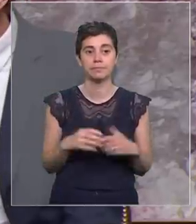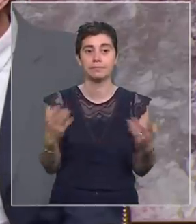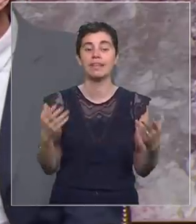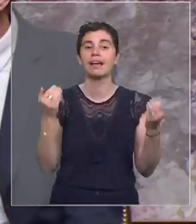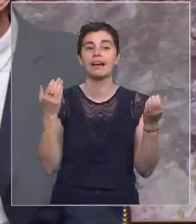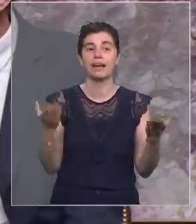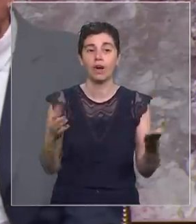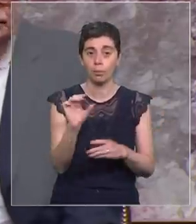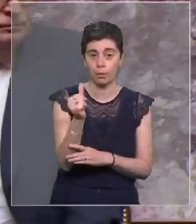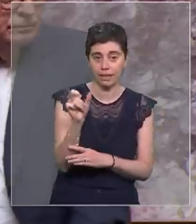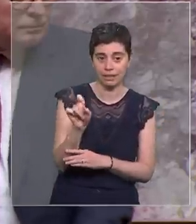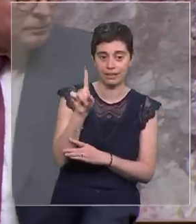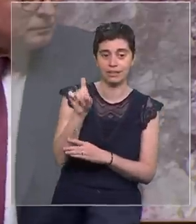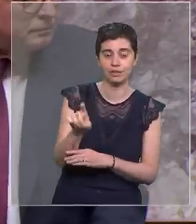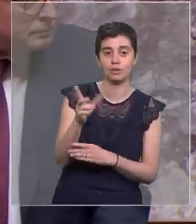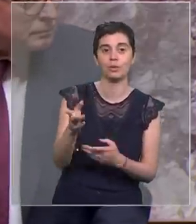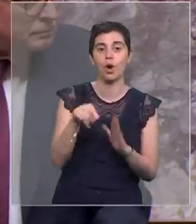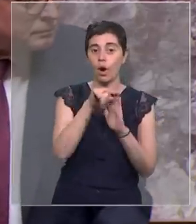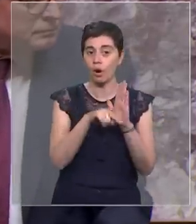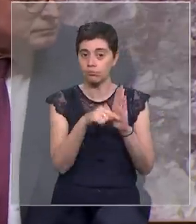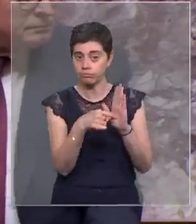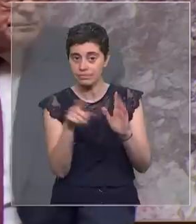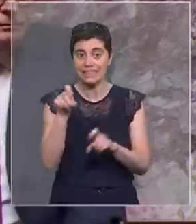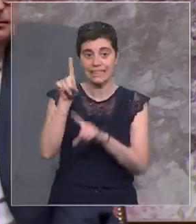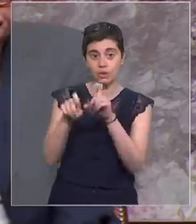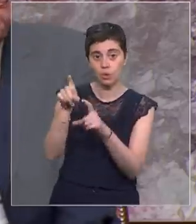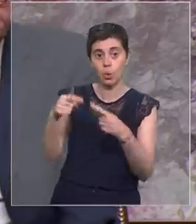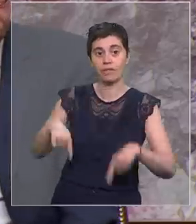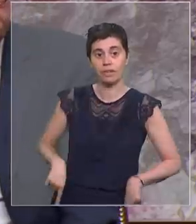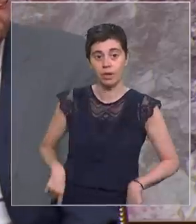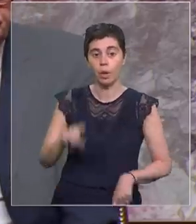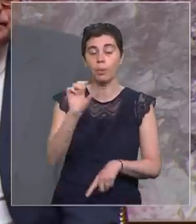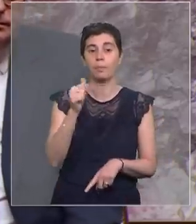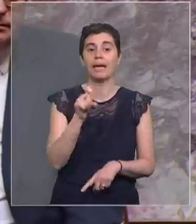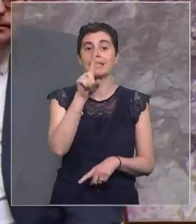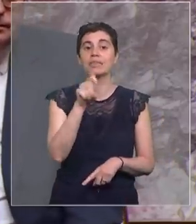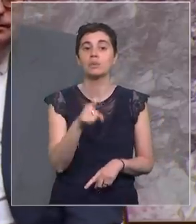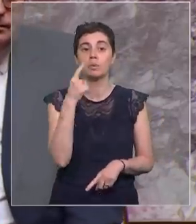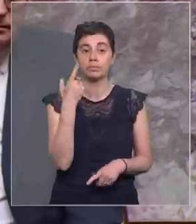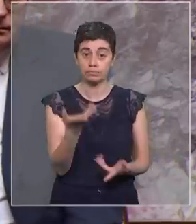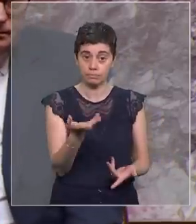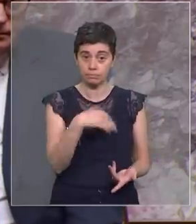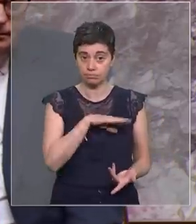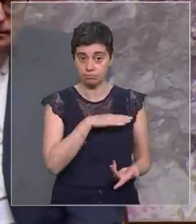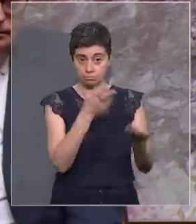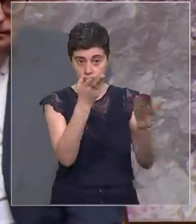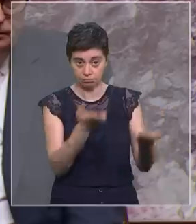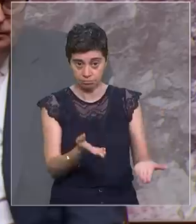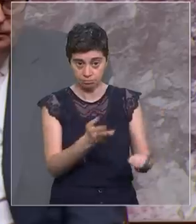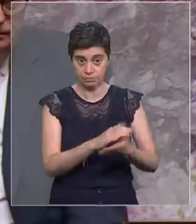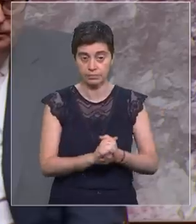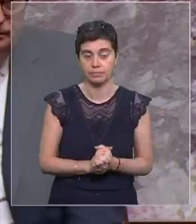Alors, la première question, donc l'ordre du jour appelle les questions au gouvernement. La première question va être posée par Madame